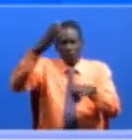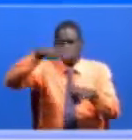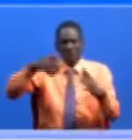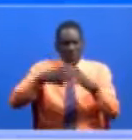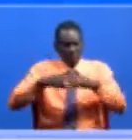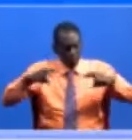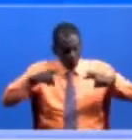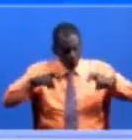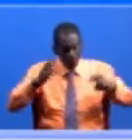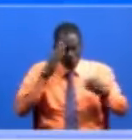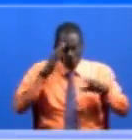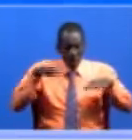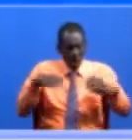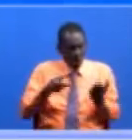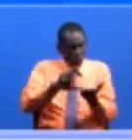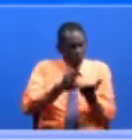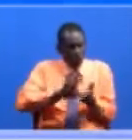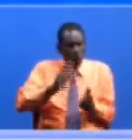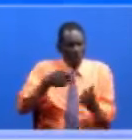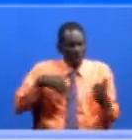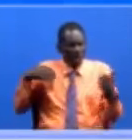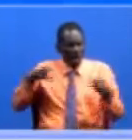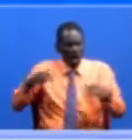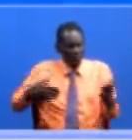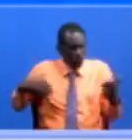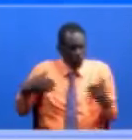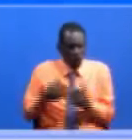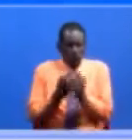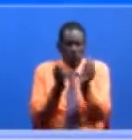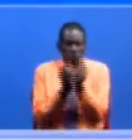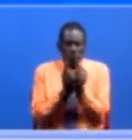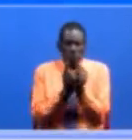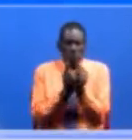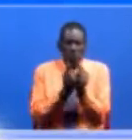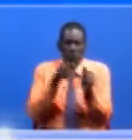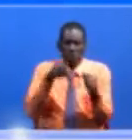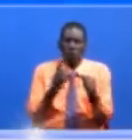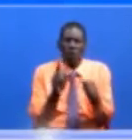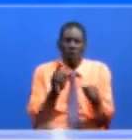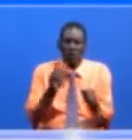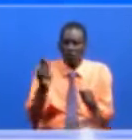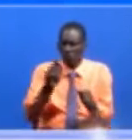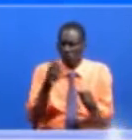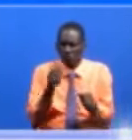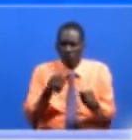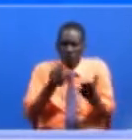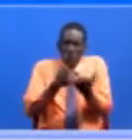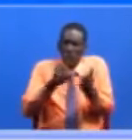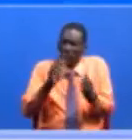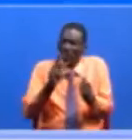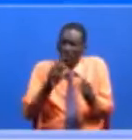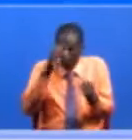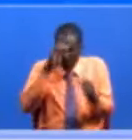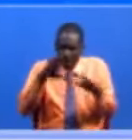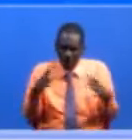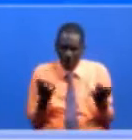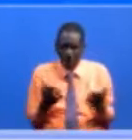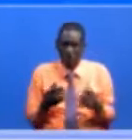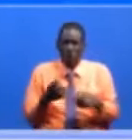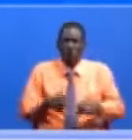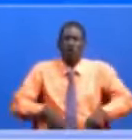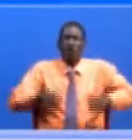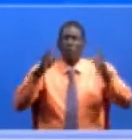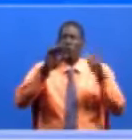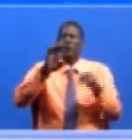kung'amua jinsi deni la Kenya lilivyofika trilioni 11.1. Na kama anavyoarifu mwanahabari wetu Brian Mushiri, kulingana na mwenyekiti wa